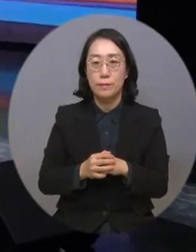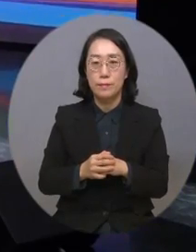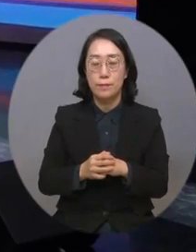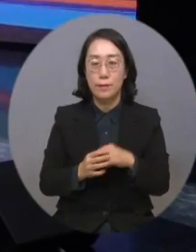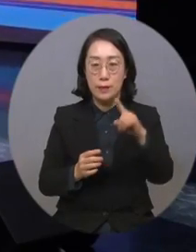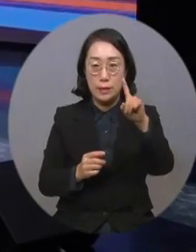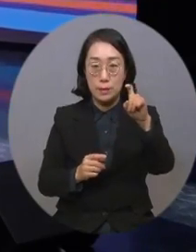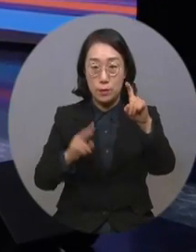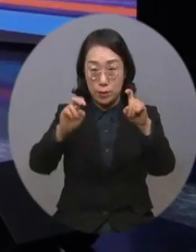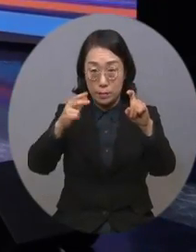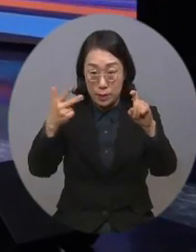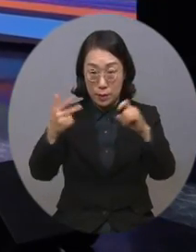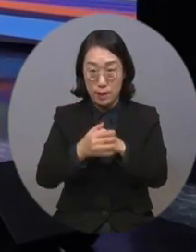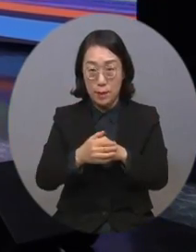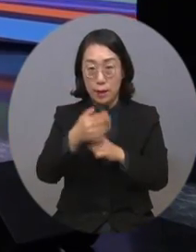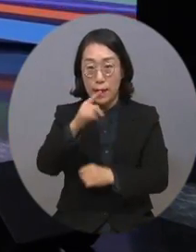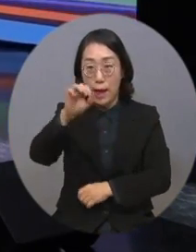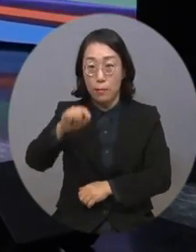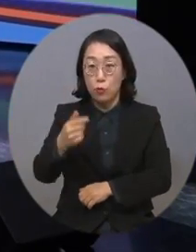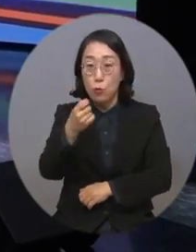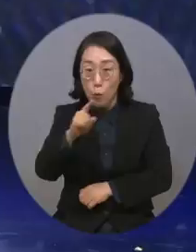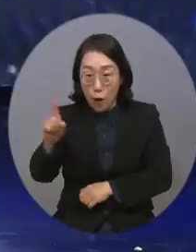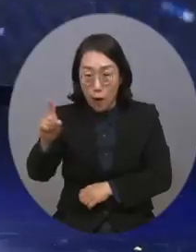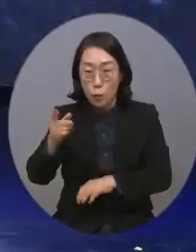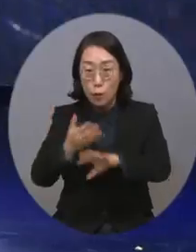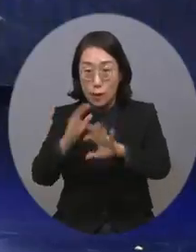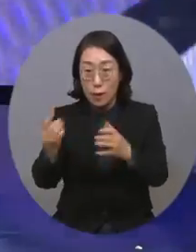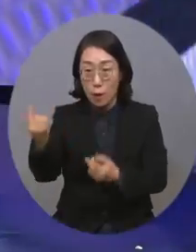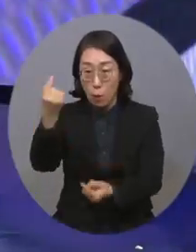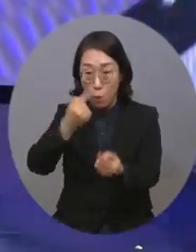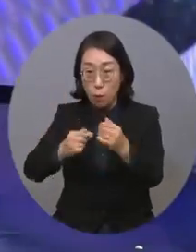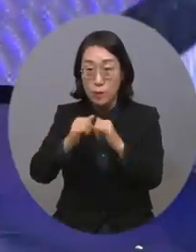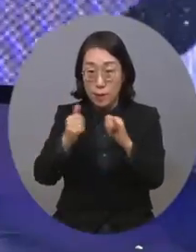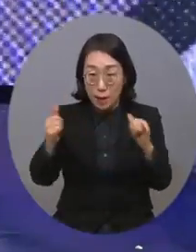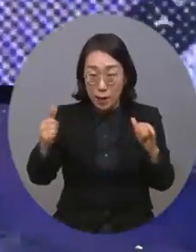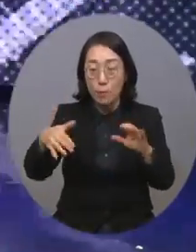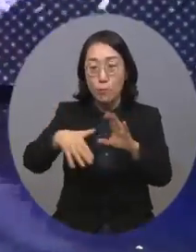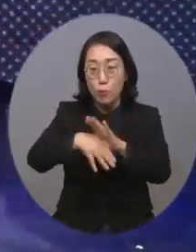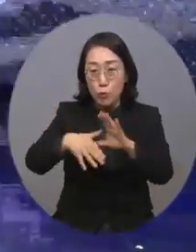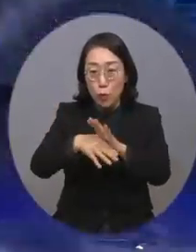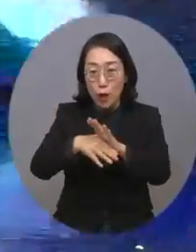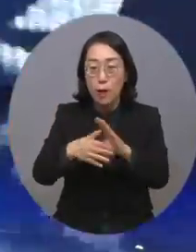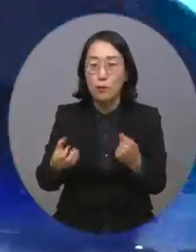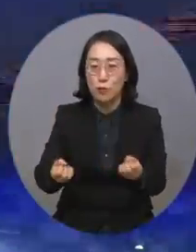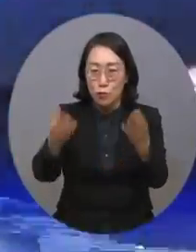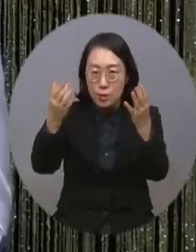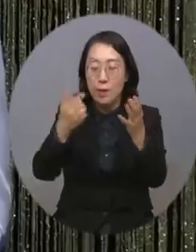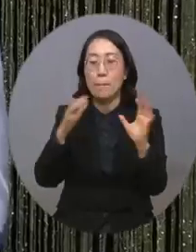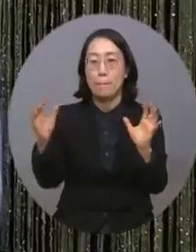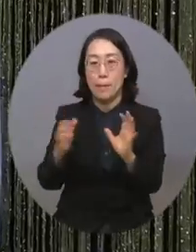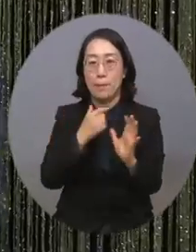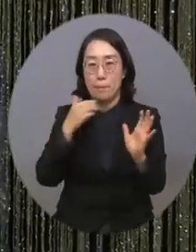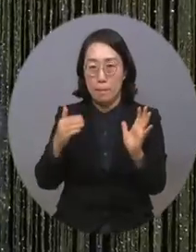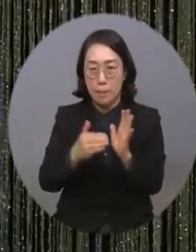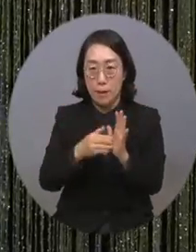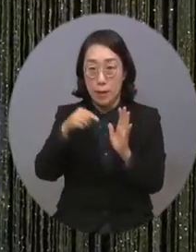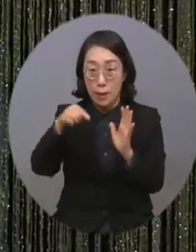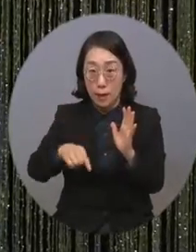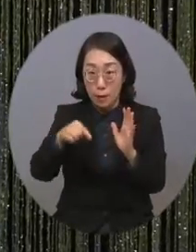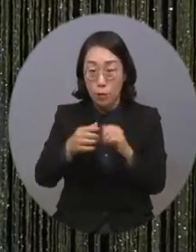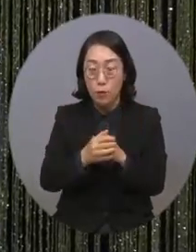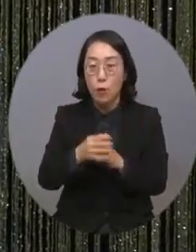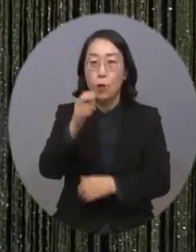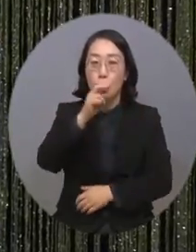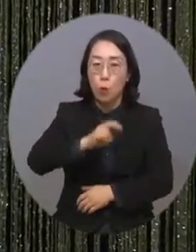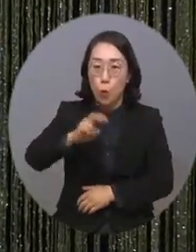지난 27일 다문화 가정과 외국인 근로자를 위한 축제, 다문화 어울림 페스티벌을 진행했습니다. 이번 행사는